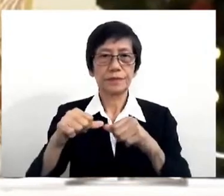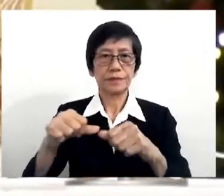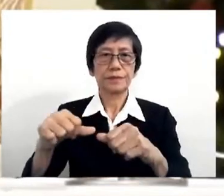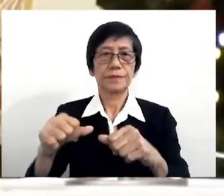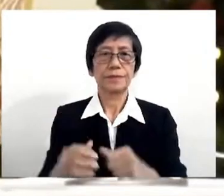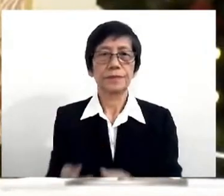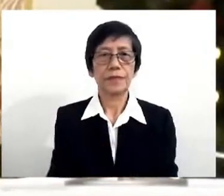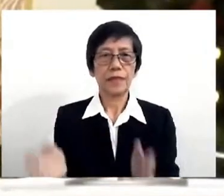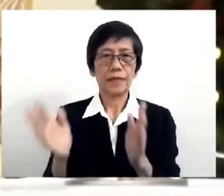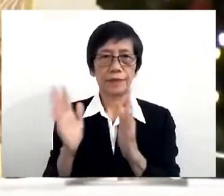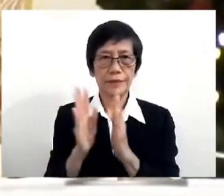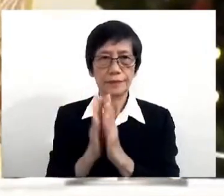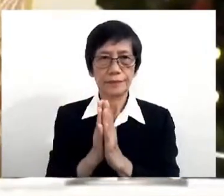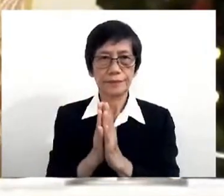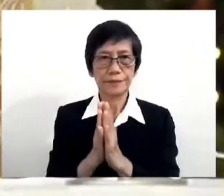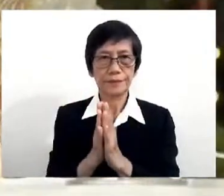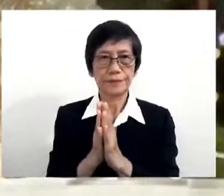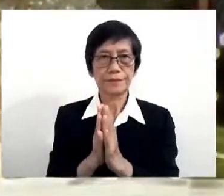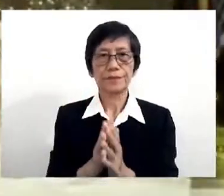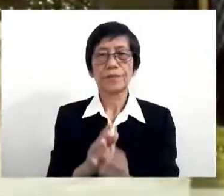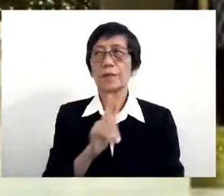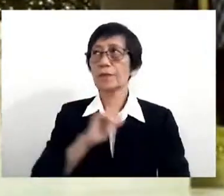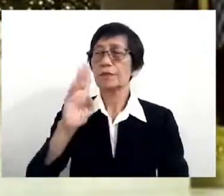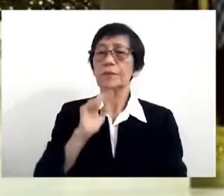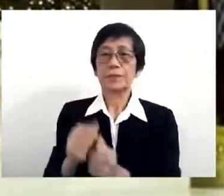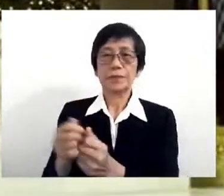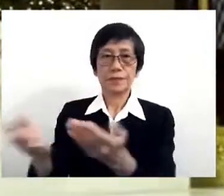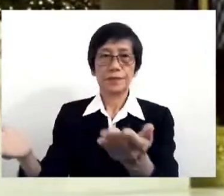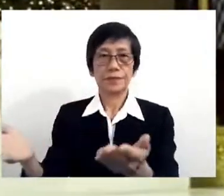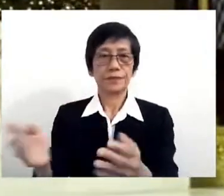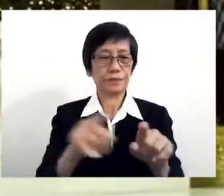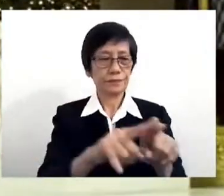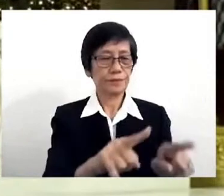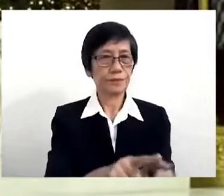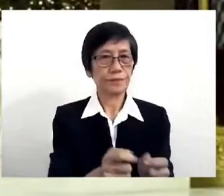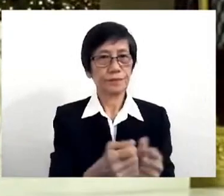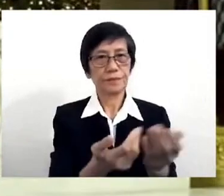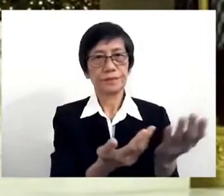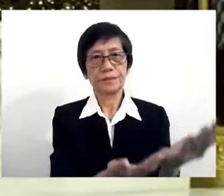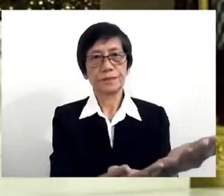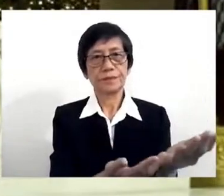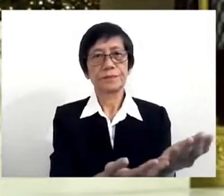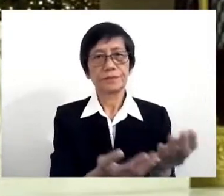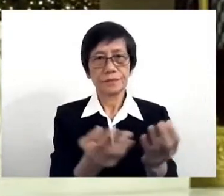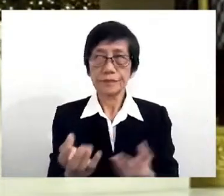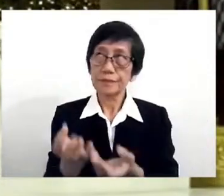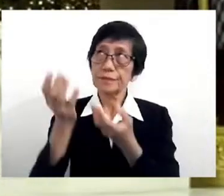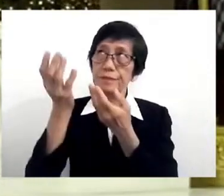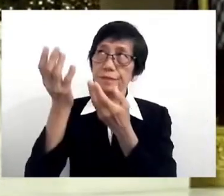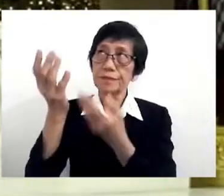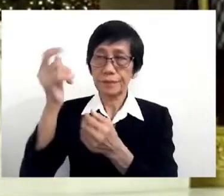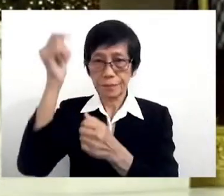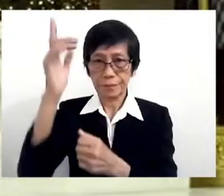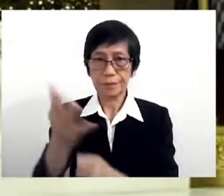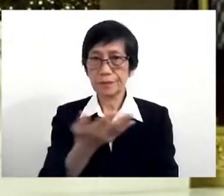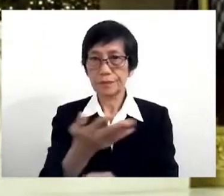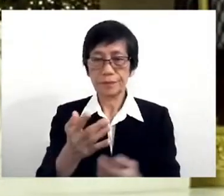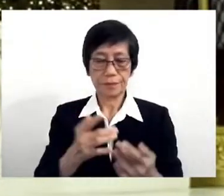Amen. Sumainyo ang Panginoon. At sumaiyo rin. Itaas sa Diyos ang inyong puso at